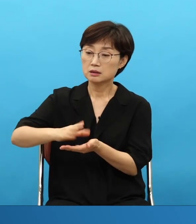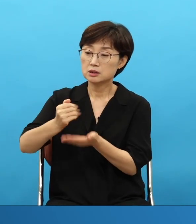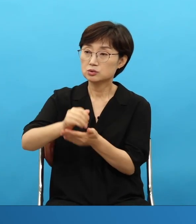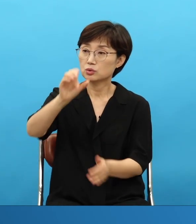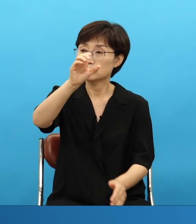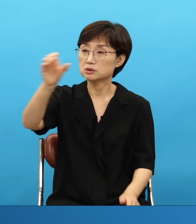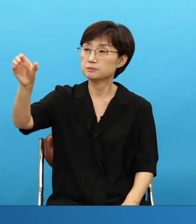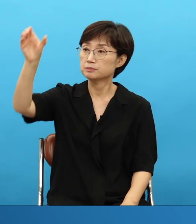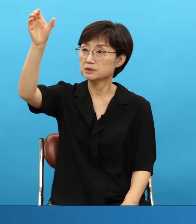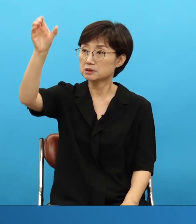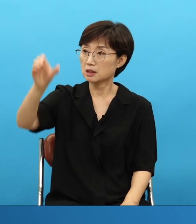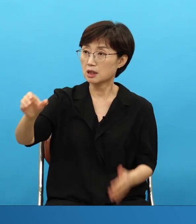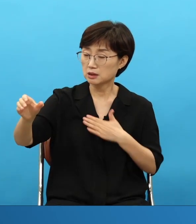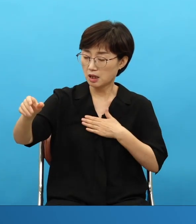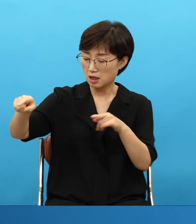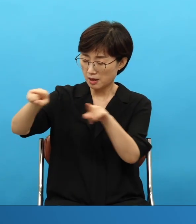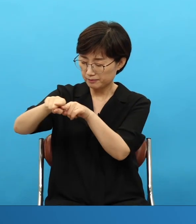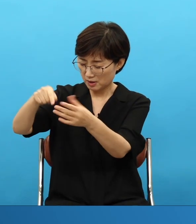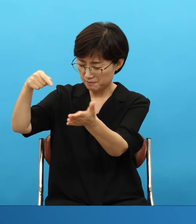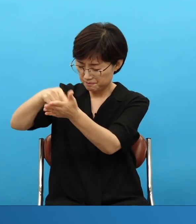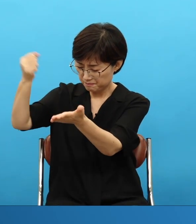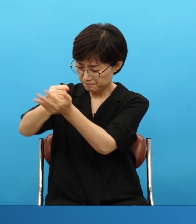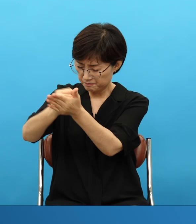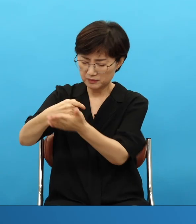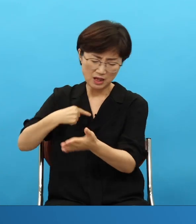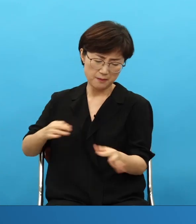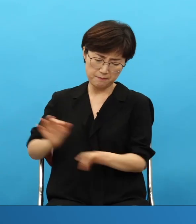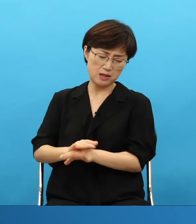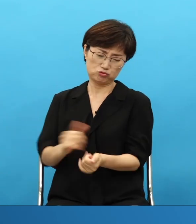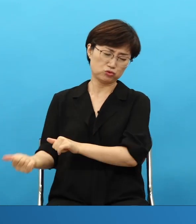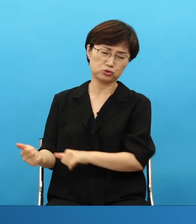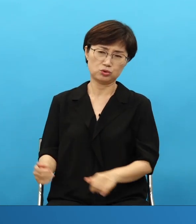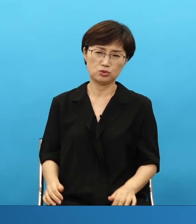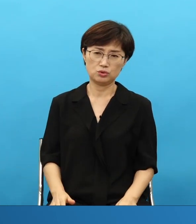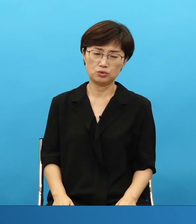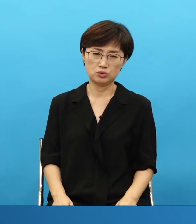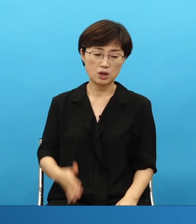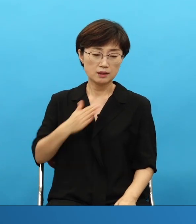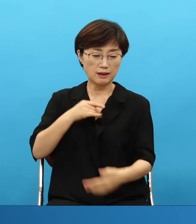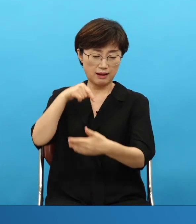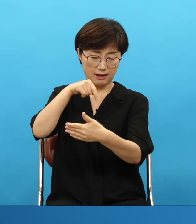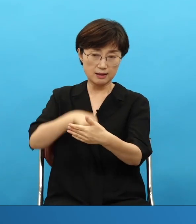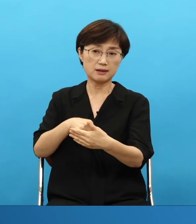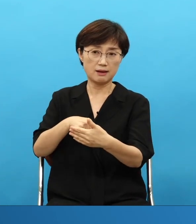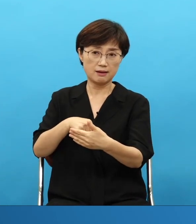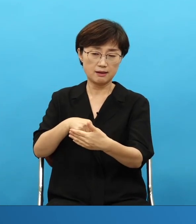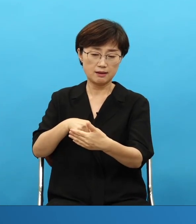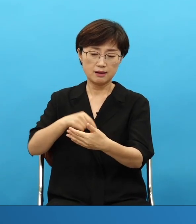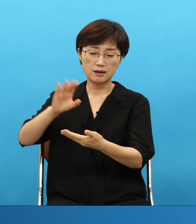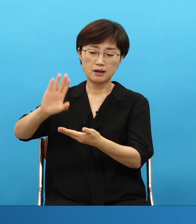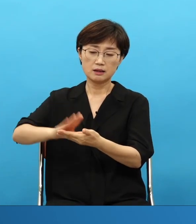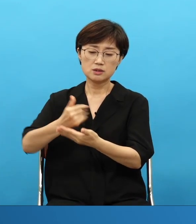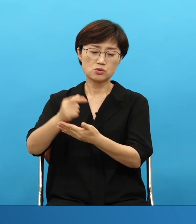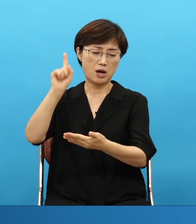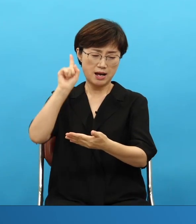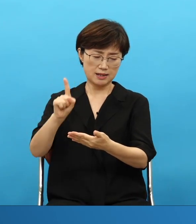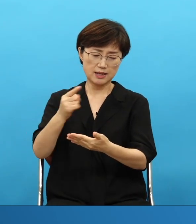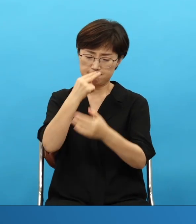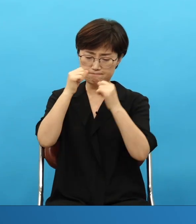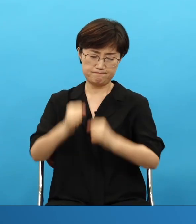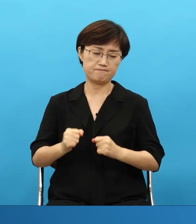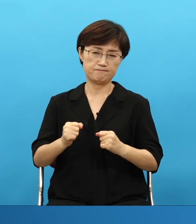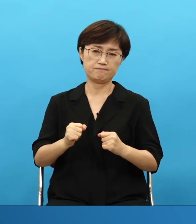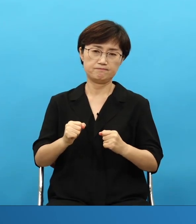십자가에 못 박혀 죽었다. I have been crucified with 내 Christ, 안에 그리스도께서 사시는 것이다.